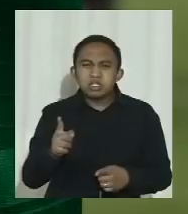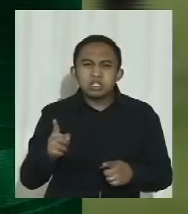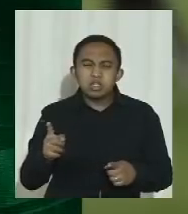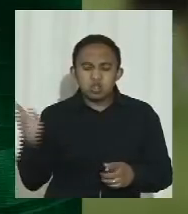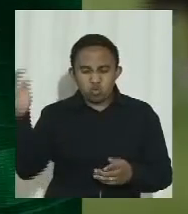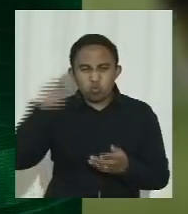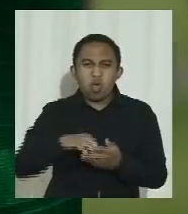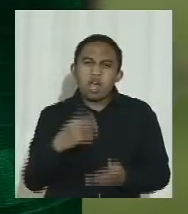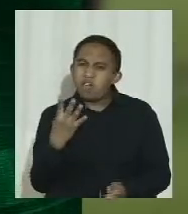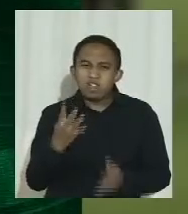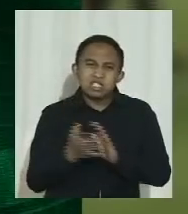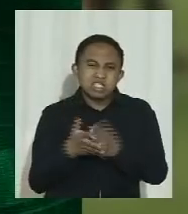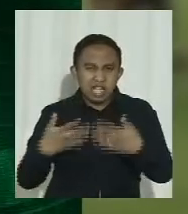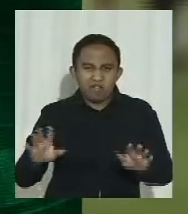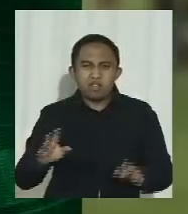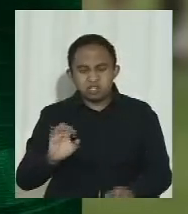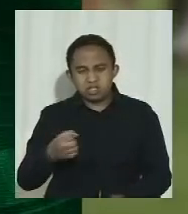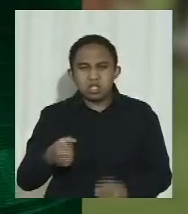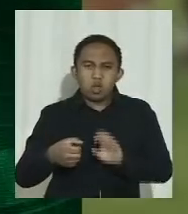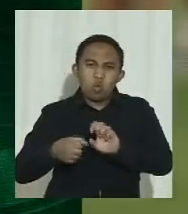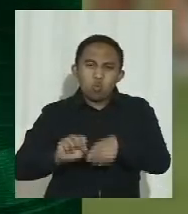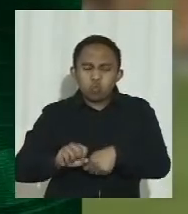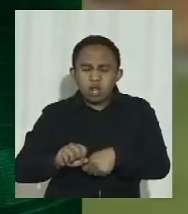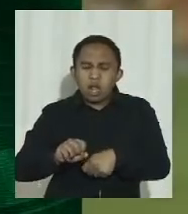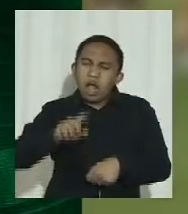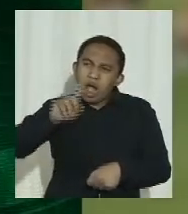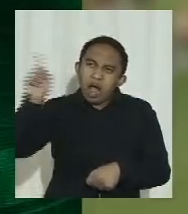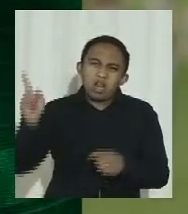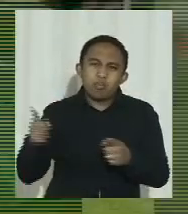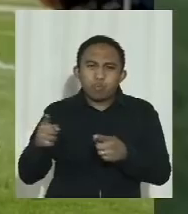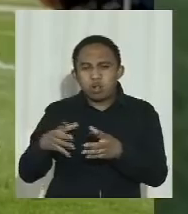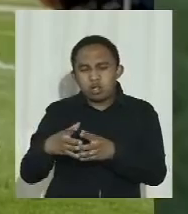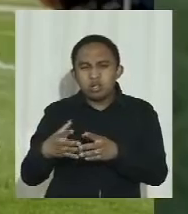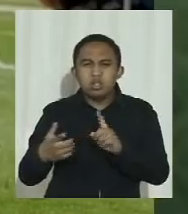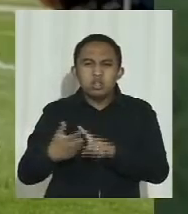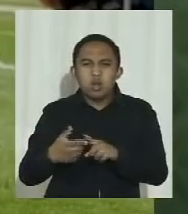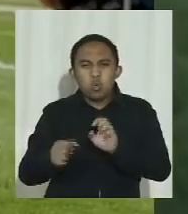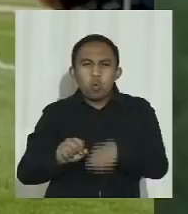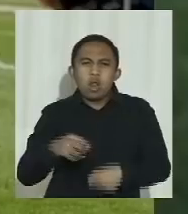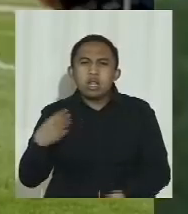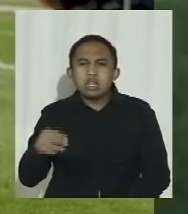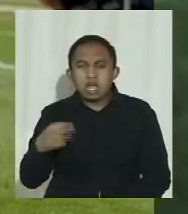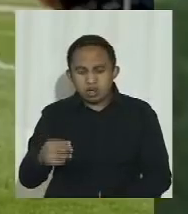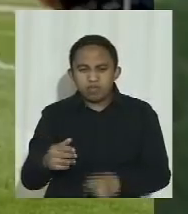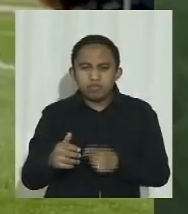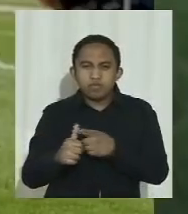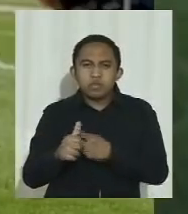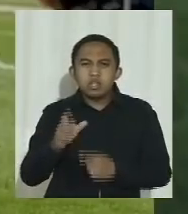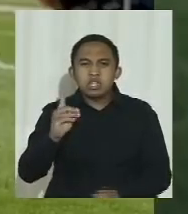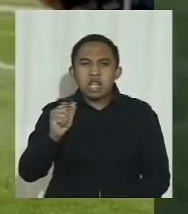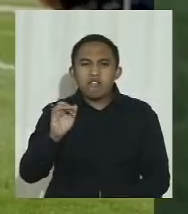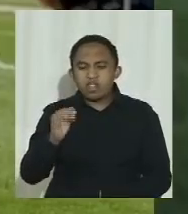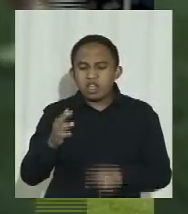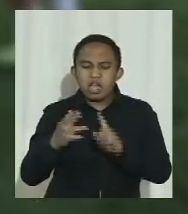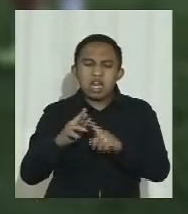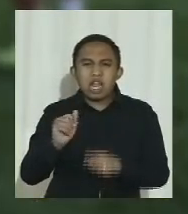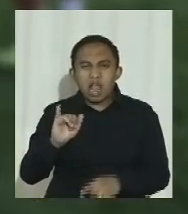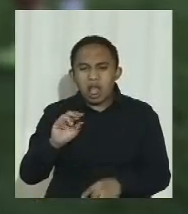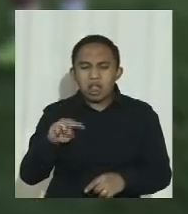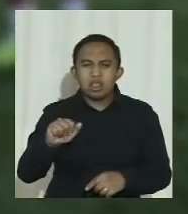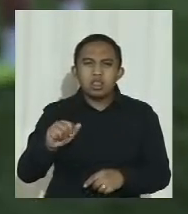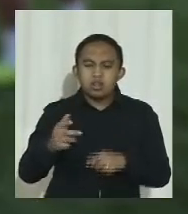namonjy amin'ny Madagasikara noho ny olana eo amin'ny kluba misy azy sy ny olana arataratasy dia Ibadio, Tafi, Ryan ary